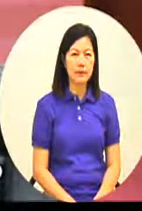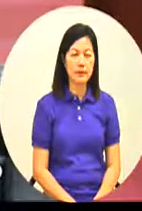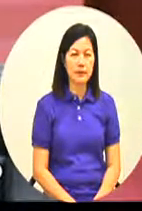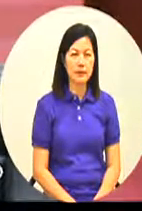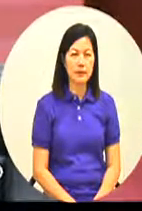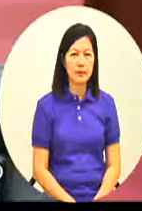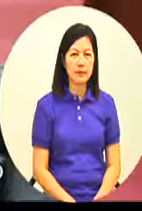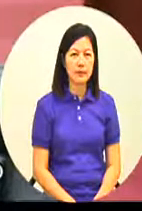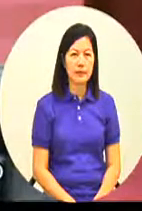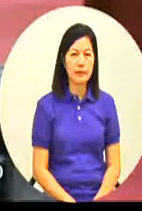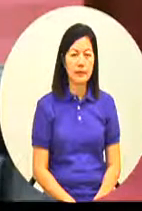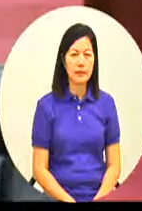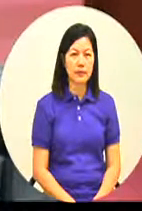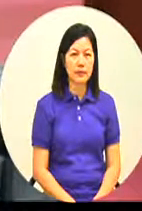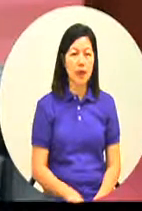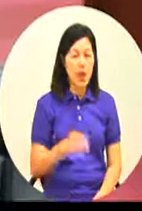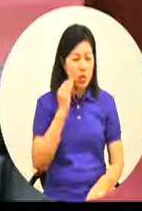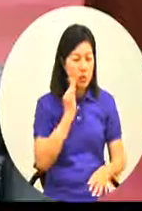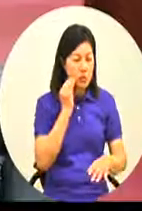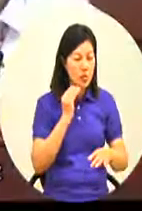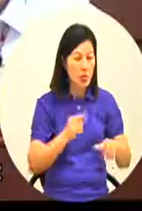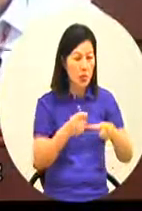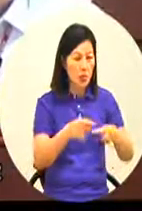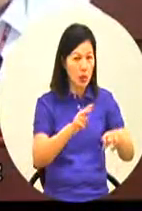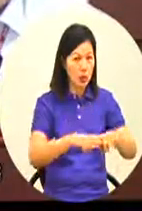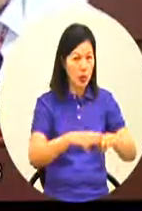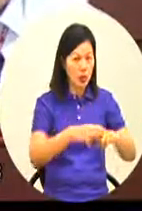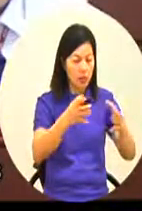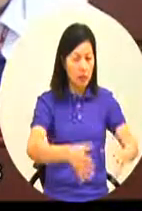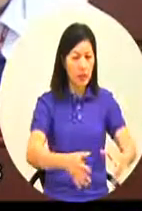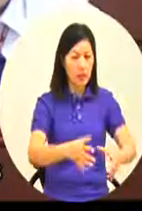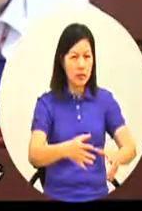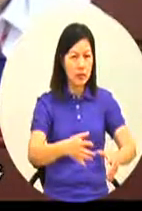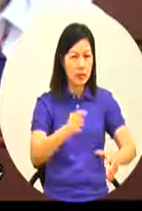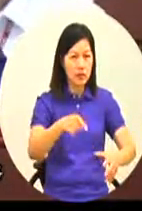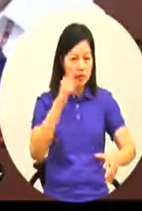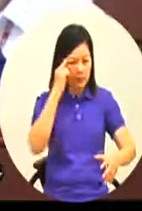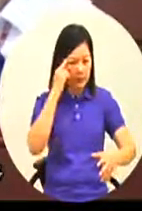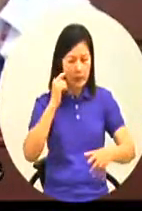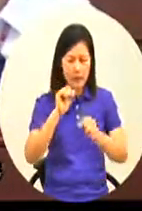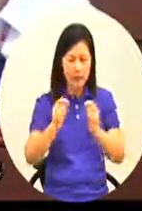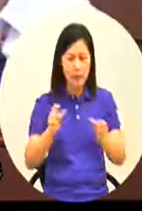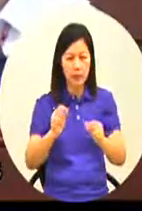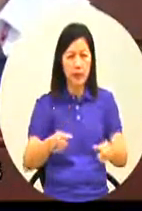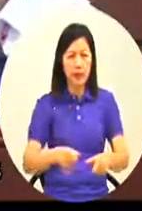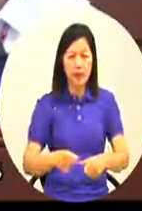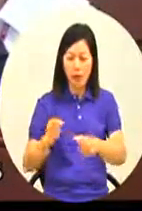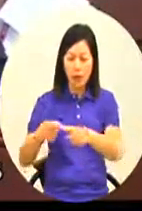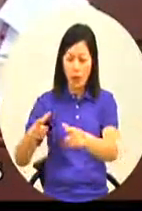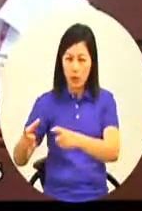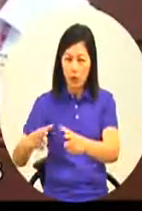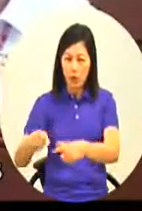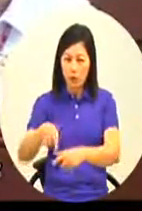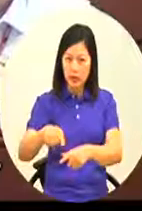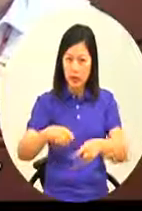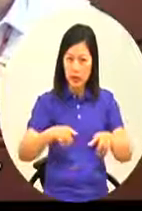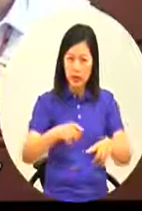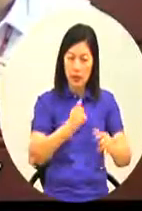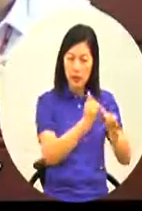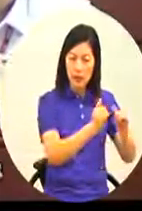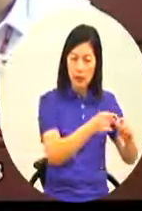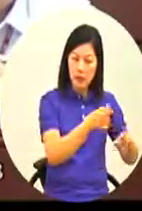那是属于，因为公共设施这定义我们无共款。你是外口外部的都是叫做公共设施这一种，那是社区